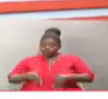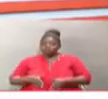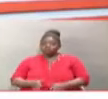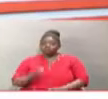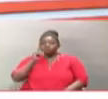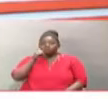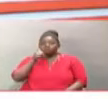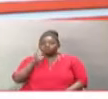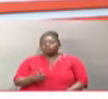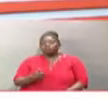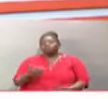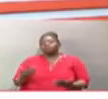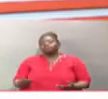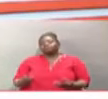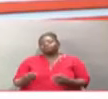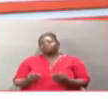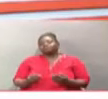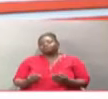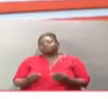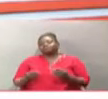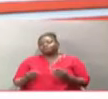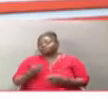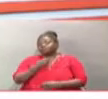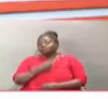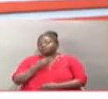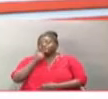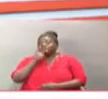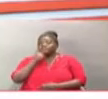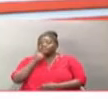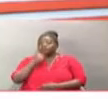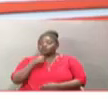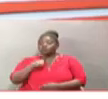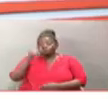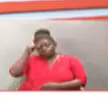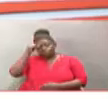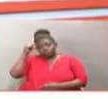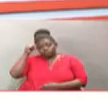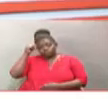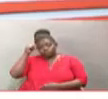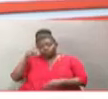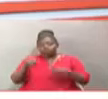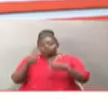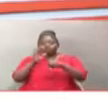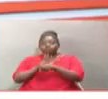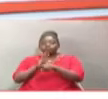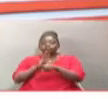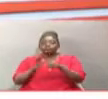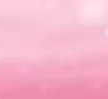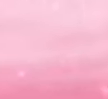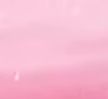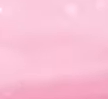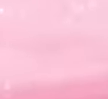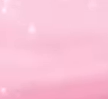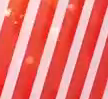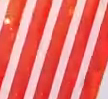Tiimu Kabiriiti ekulembeddwa Paul Mayinja munnange Mable Murungi bwe tugenda okutambuza ensonga tuleese mangi nnyo gw'otasanye kusubwa. Leka